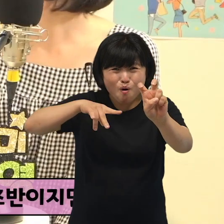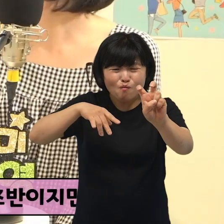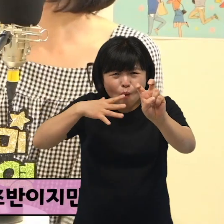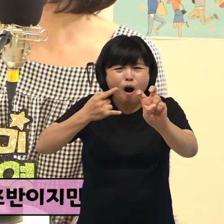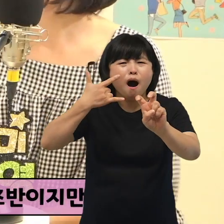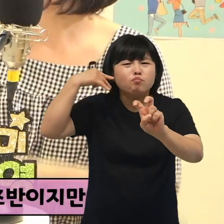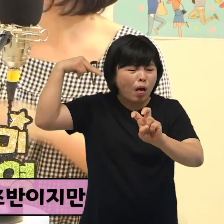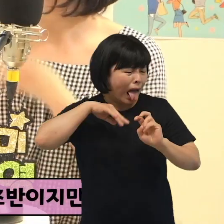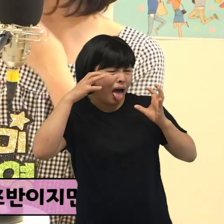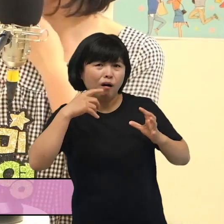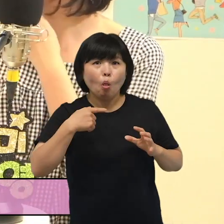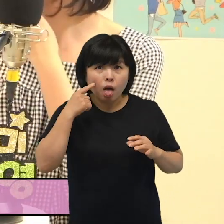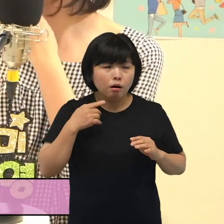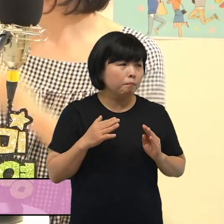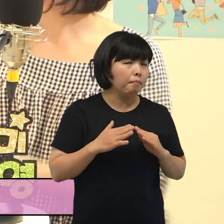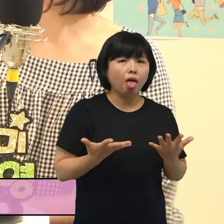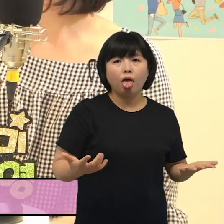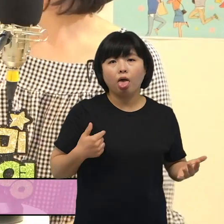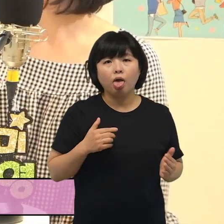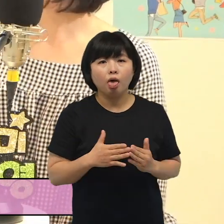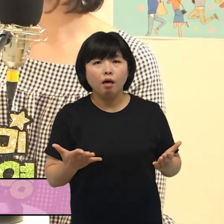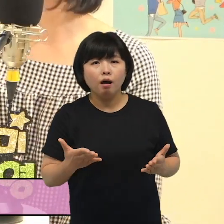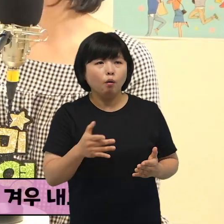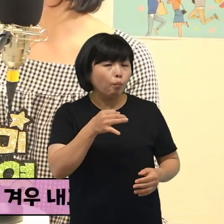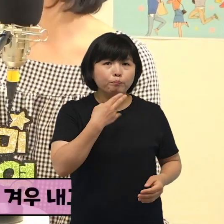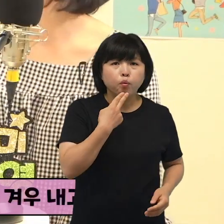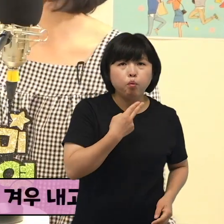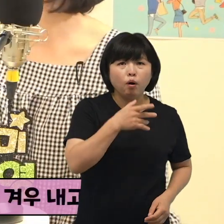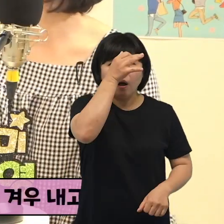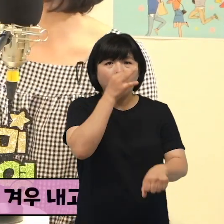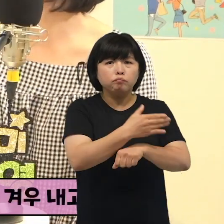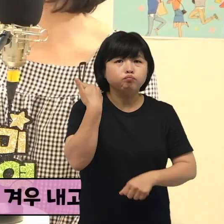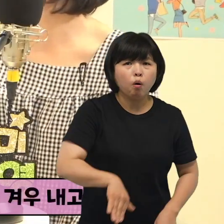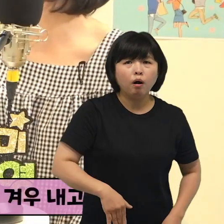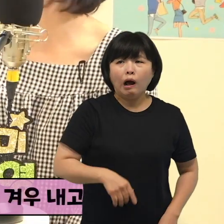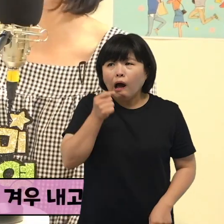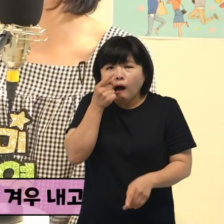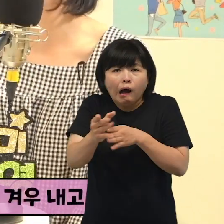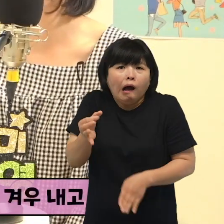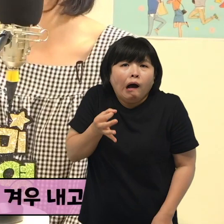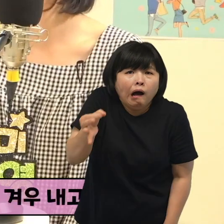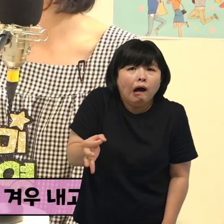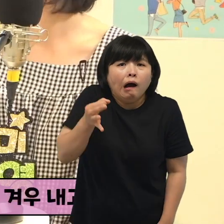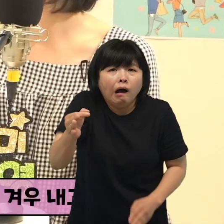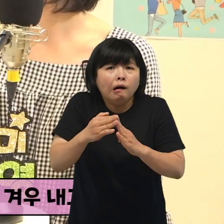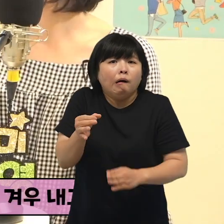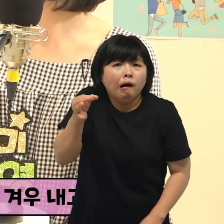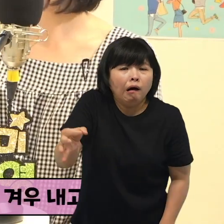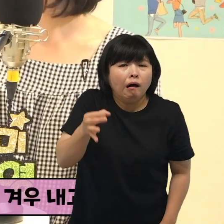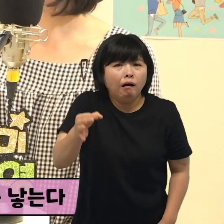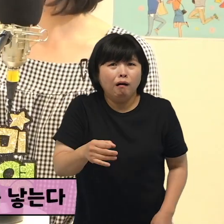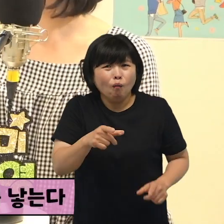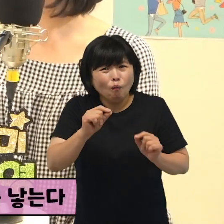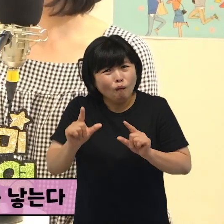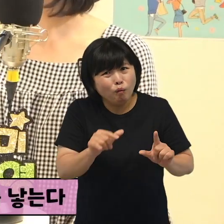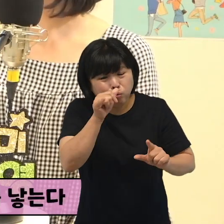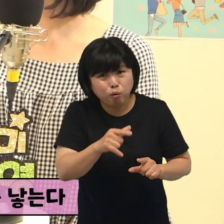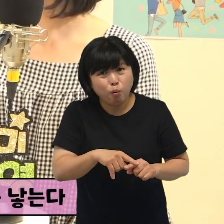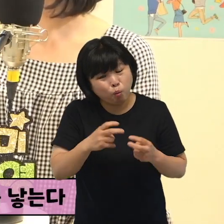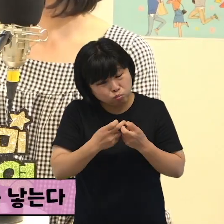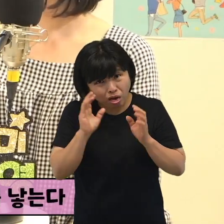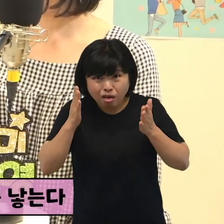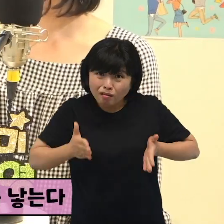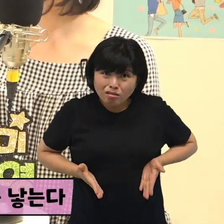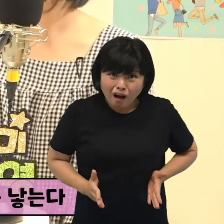20대 초반이지만 굉장히 나는 뭐 집도 없고 맞아요. 돈도 치킨도 못 사 먹고 월세도 겨우 내고 이러고 살고 있는데